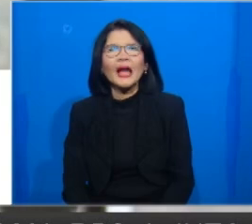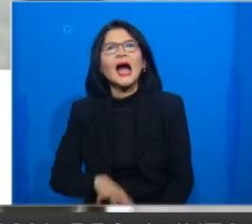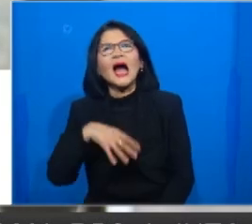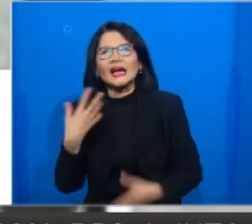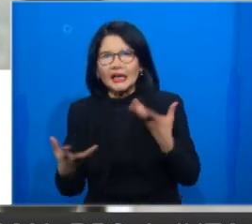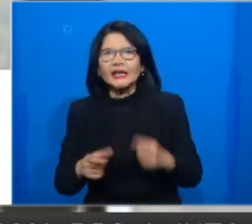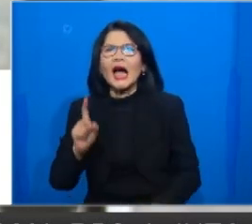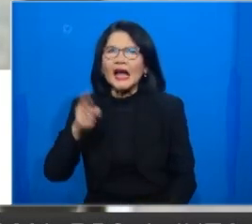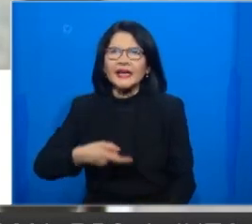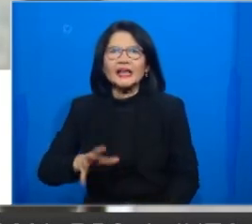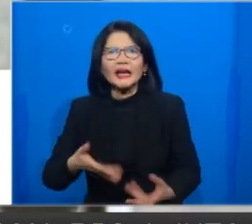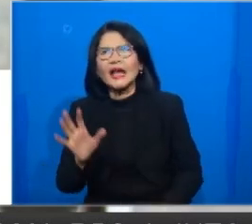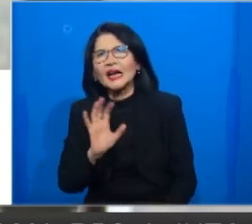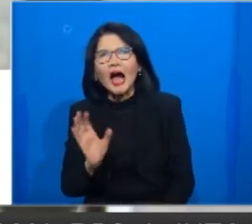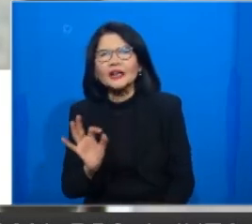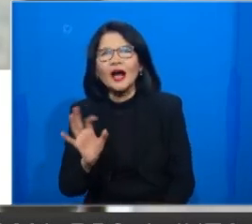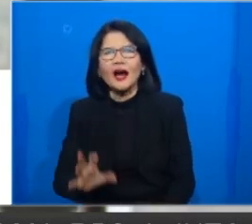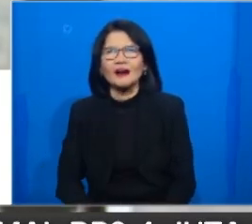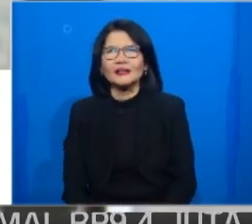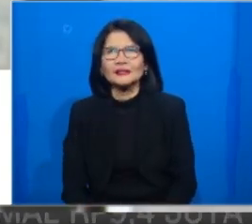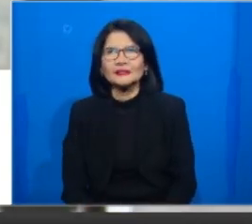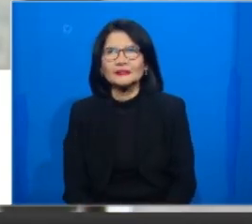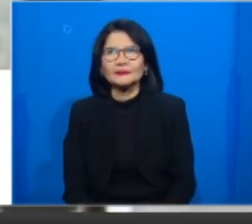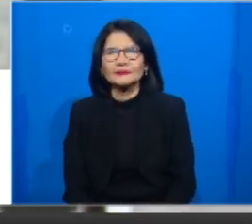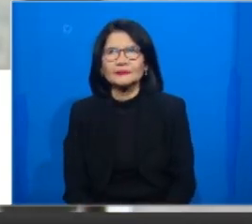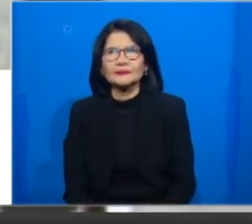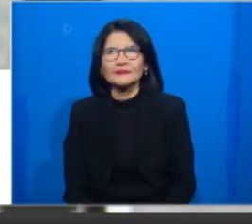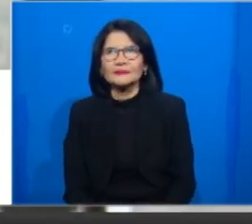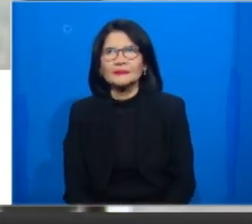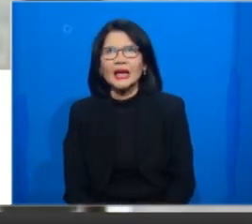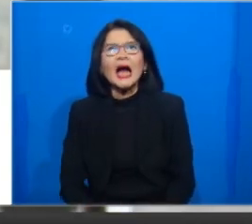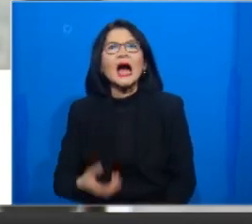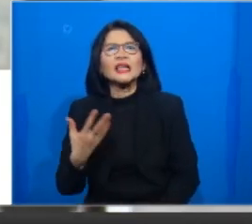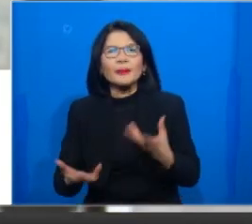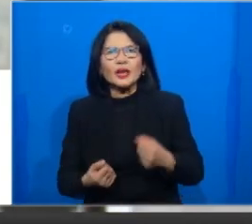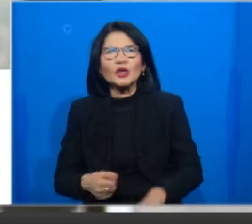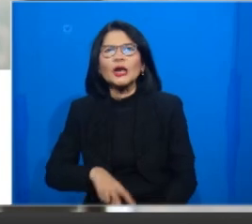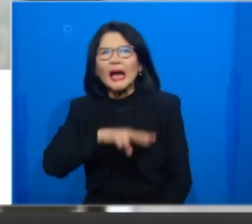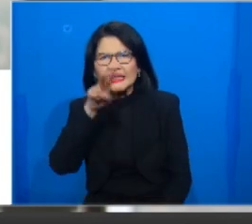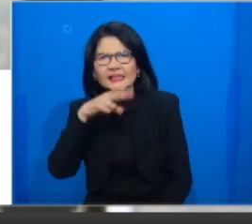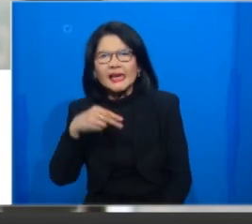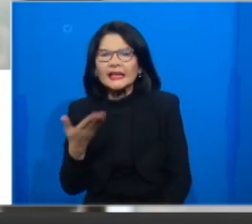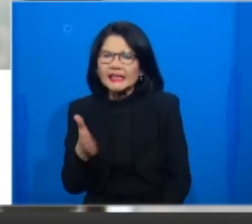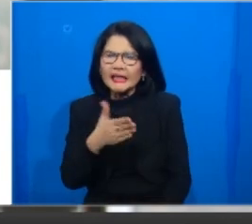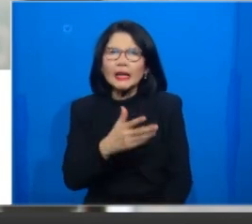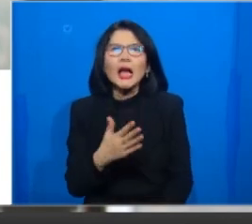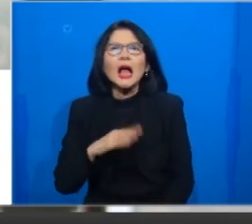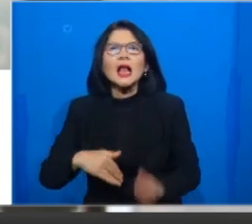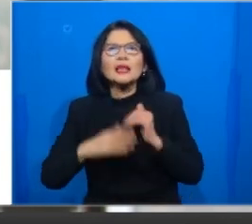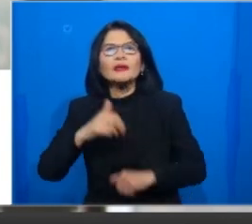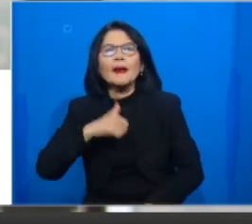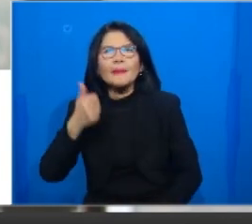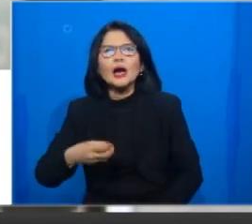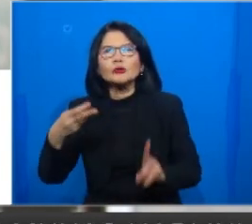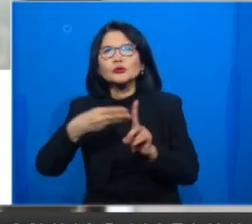nggak ada gitu. Kalau lagi ada, lumayan lah. Dibanding cari ikan, mendingan cari benur gitu. Pak, kenapa tuh, Pak? Ya,